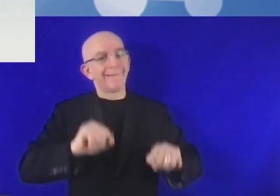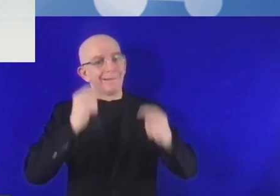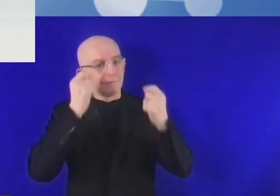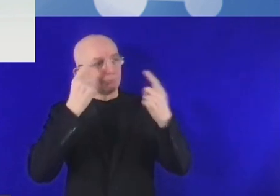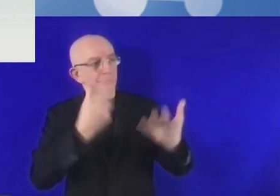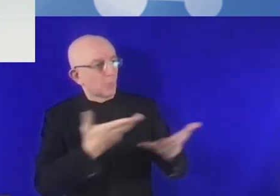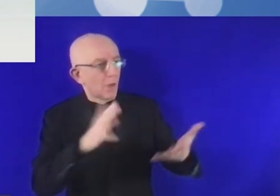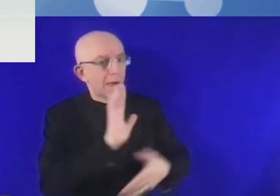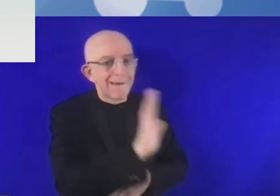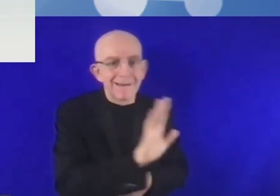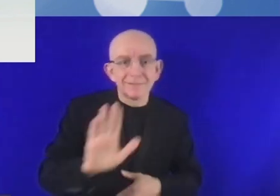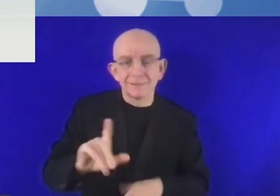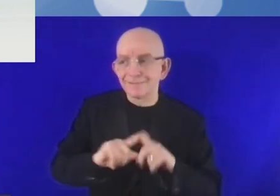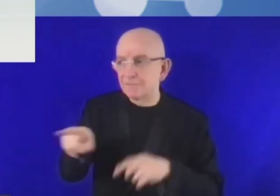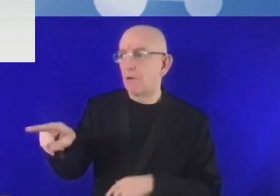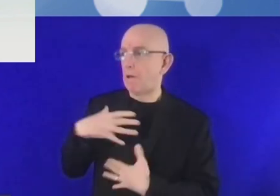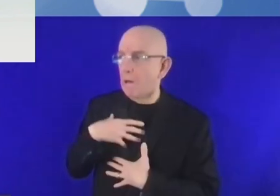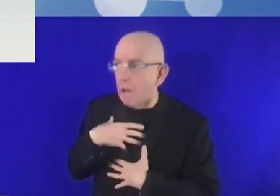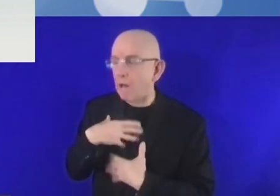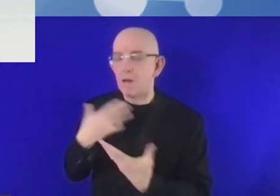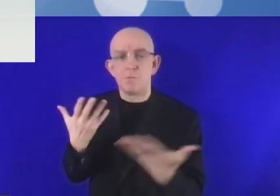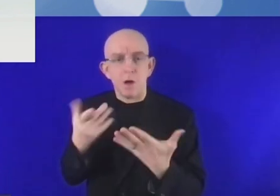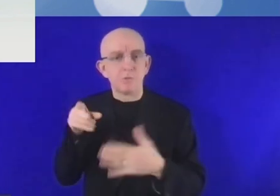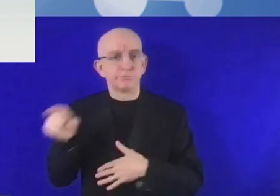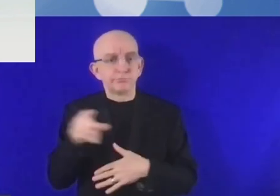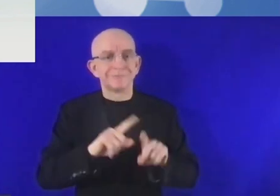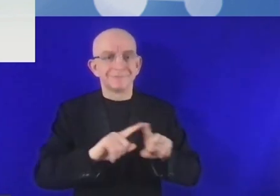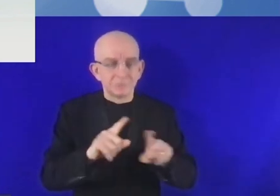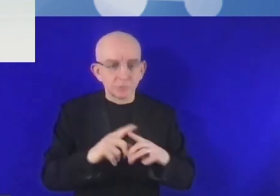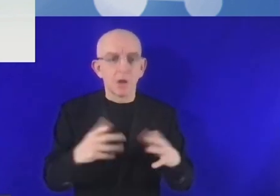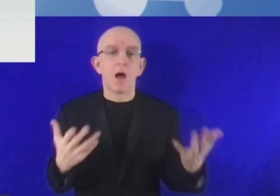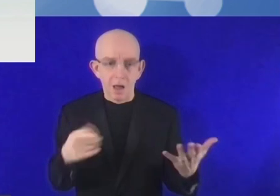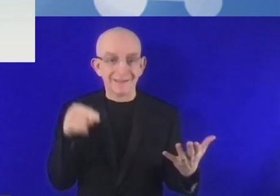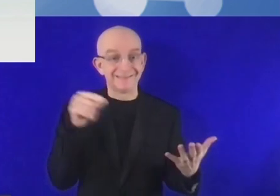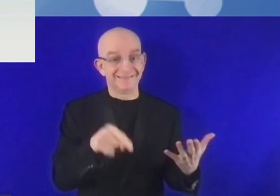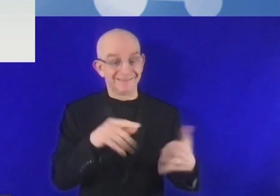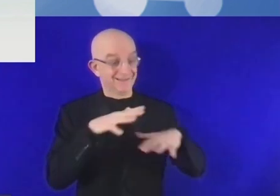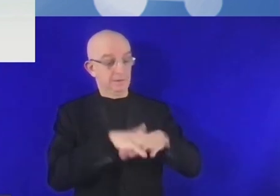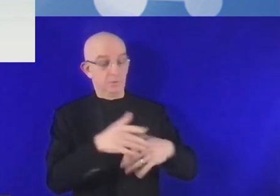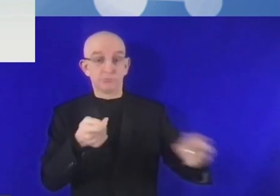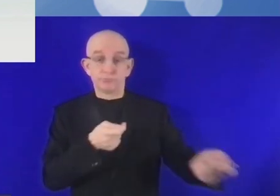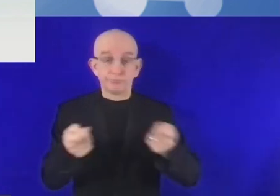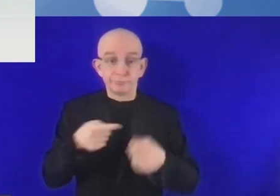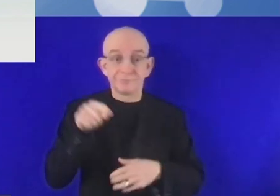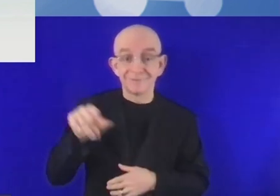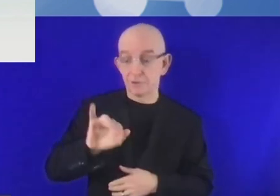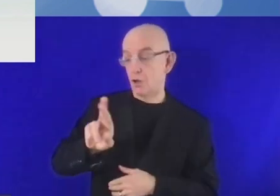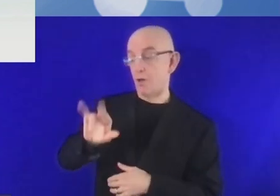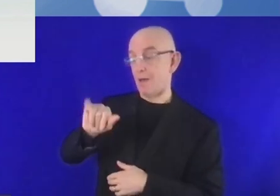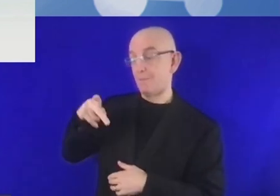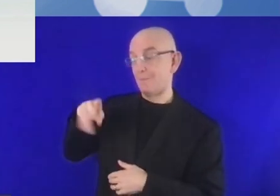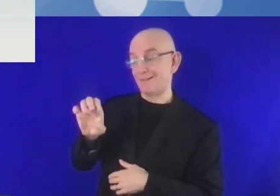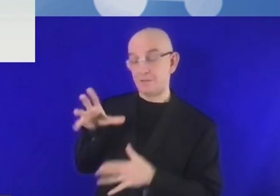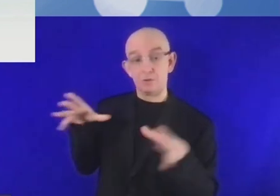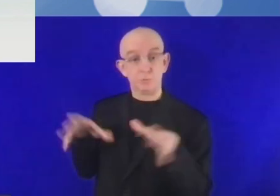nawzajem uczyć, musimy weryfikować to, co działa i to, co nie działa. Musimy zrozumieć, jakie są obawy poszczególnych grup